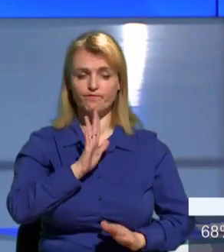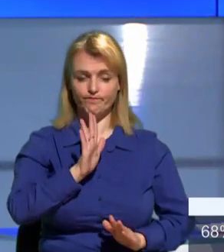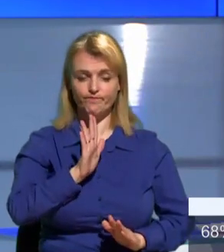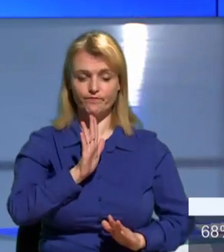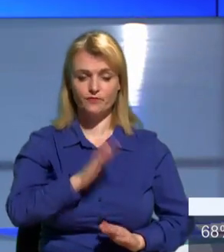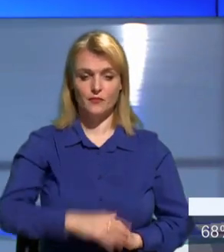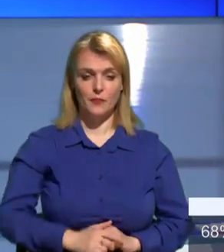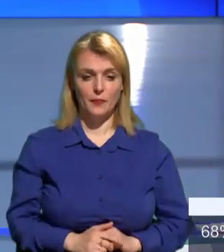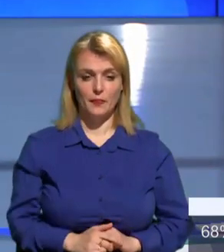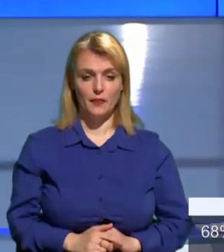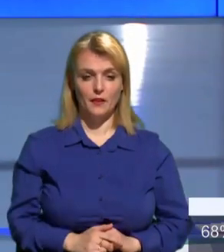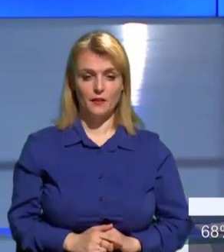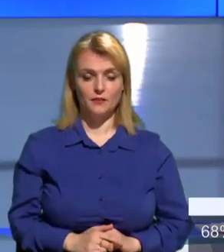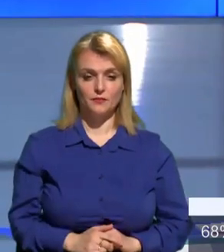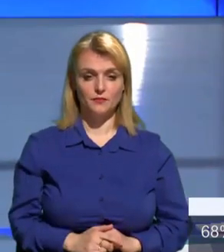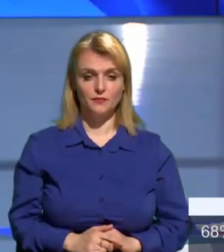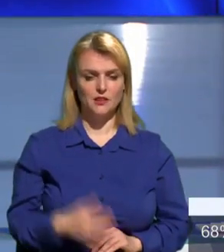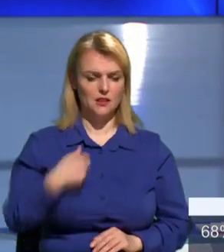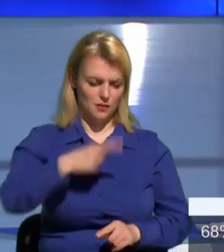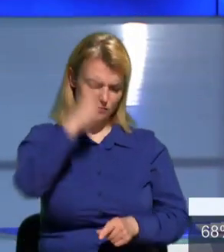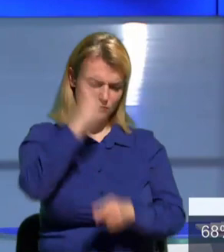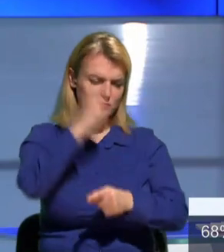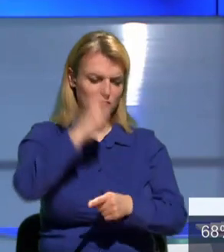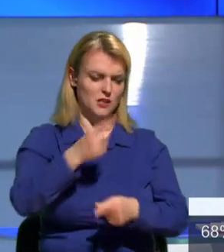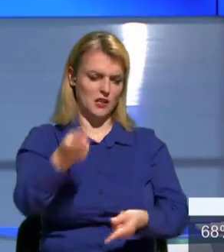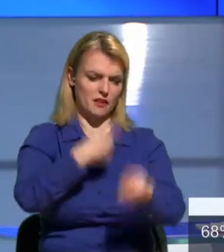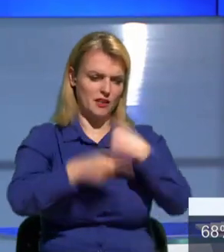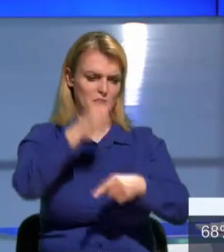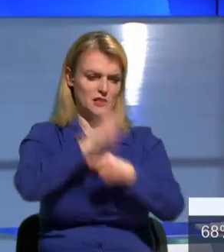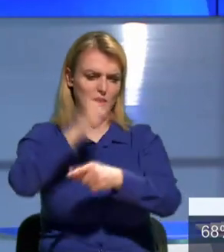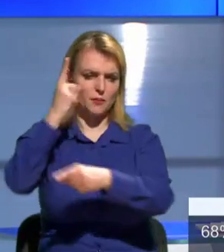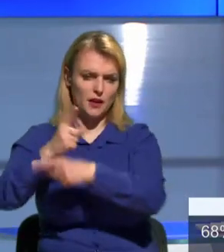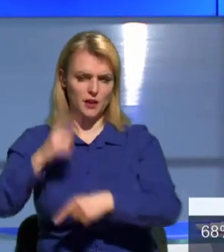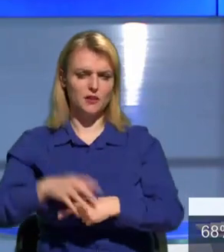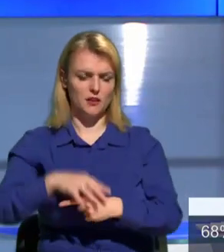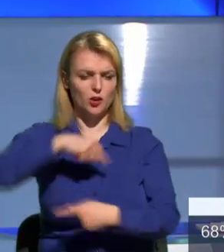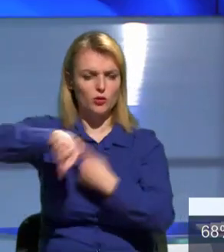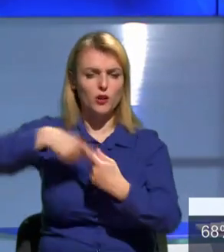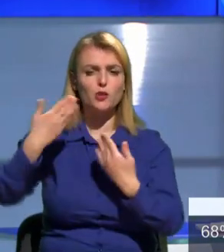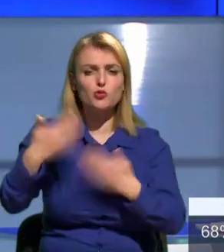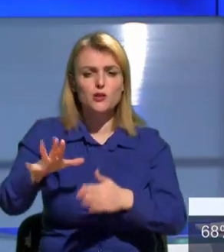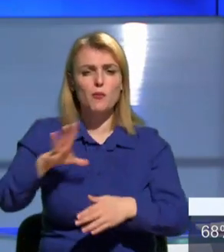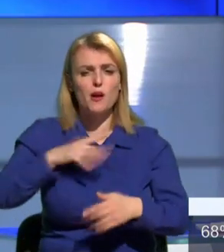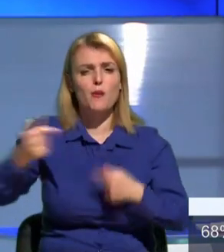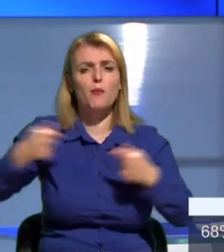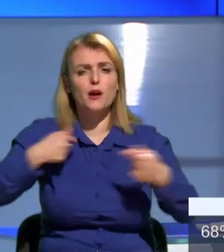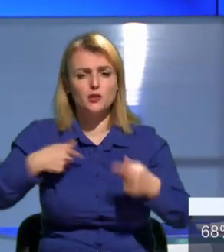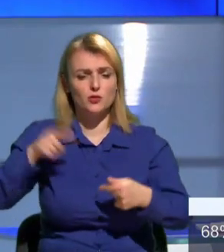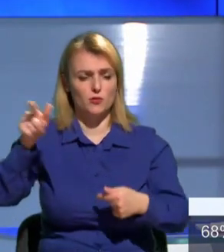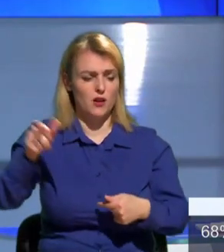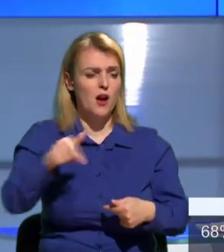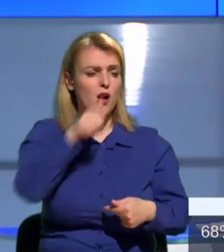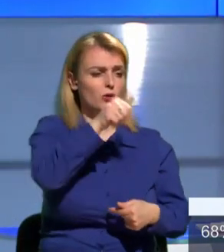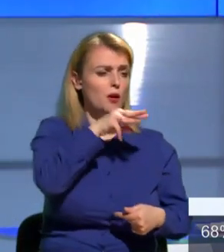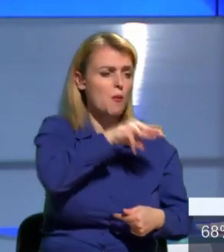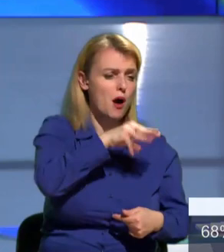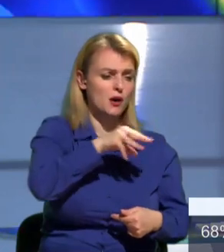împotriva revenirii la restricții economice. Agenții economici deja au avut disferit în luna martie, aprilie,